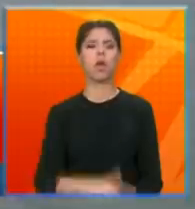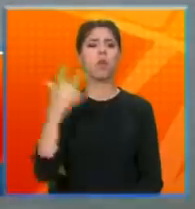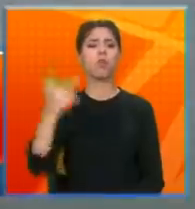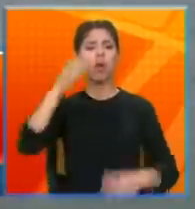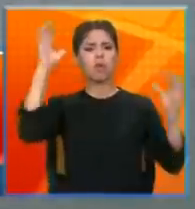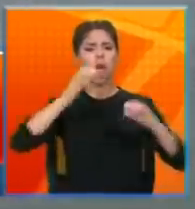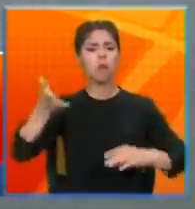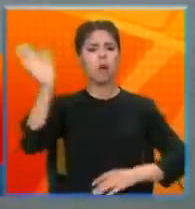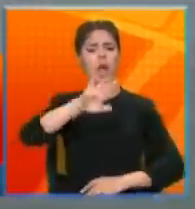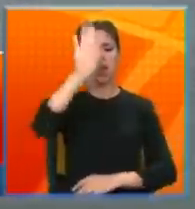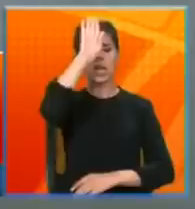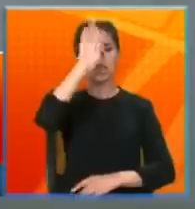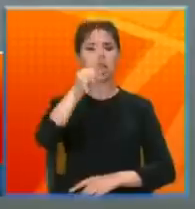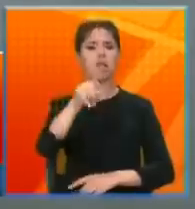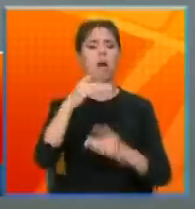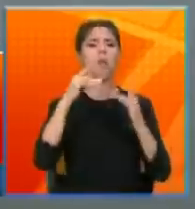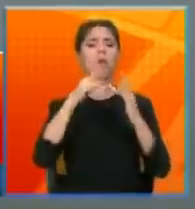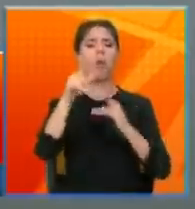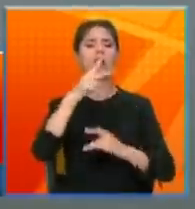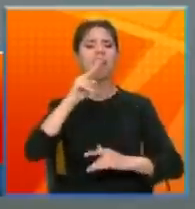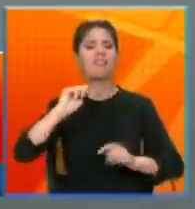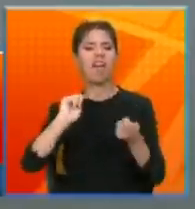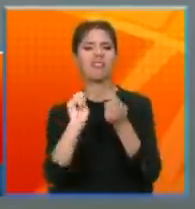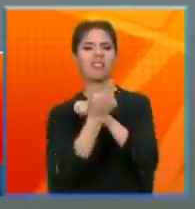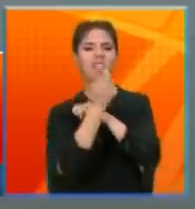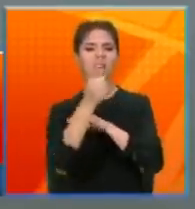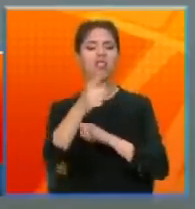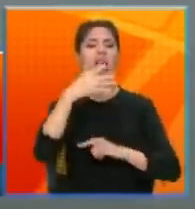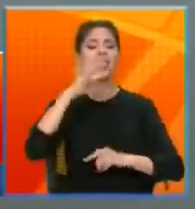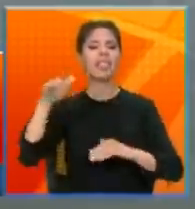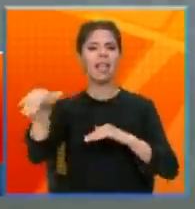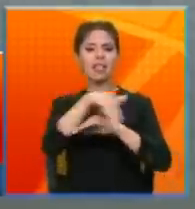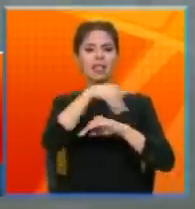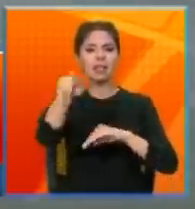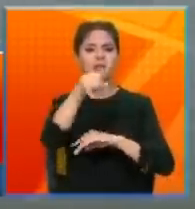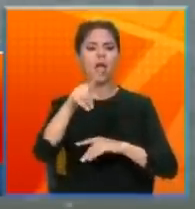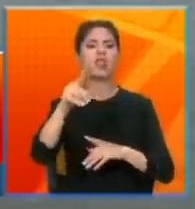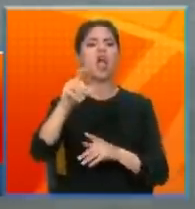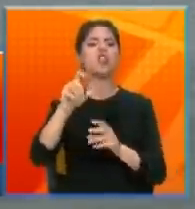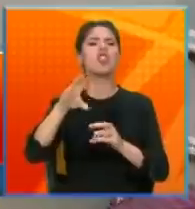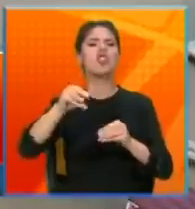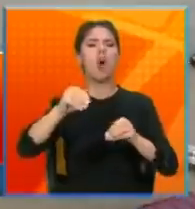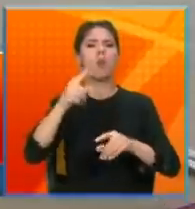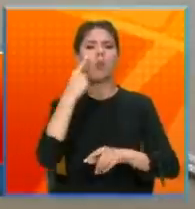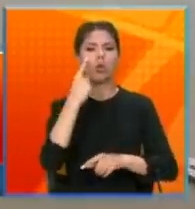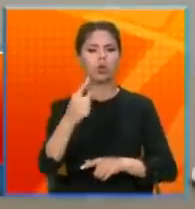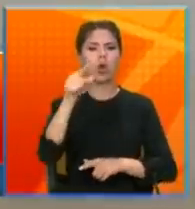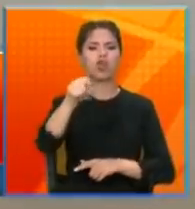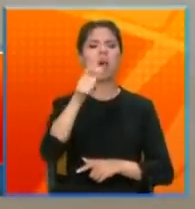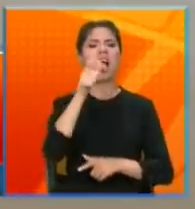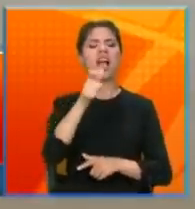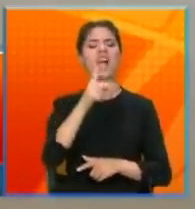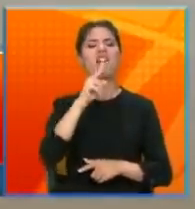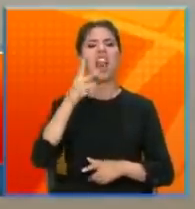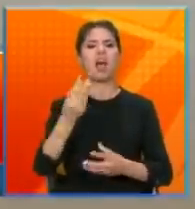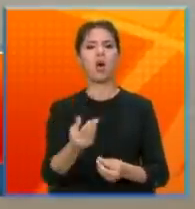Şiddetli yağışın ardından İstanbul Boğazı'nın da rengi değişti. Özellikle sahil kesimleri çamur akıntısı sebebiyle şu anda